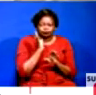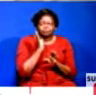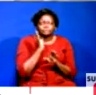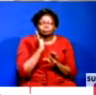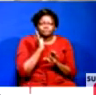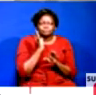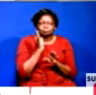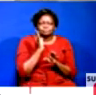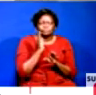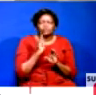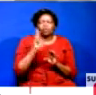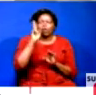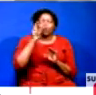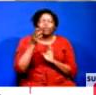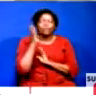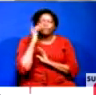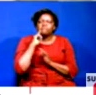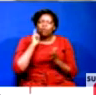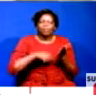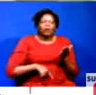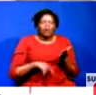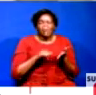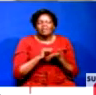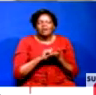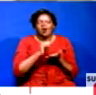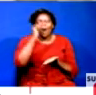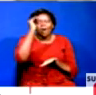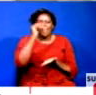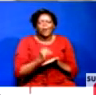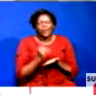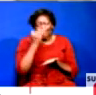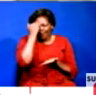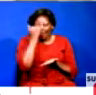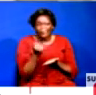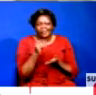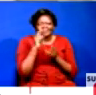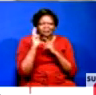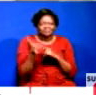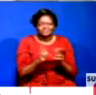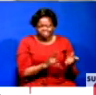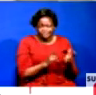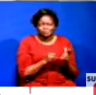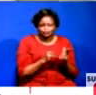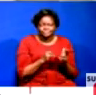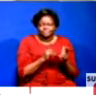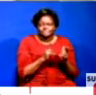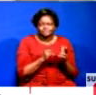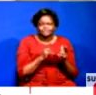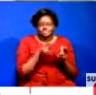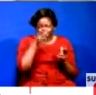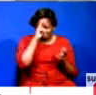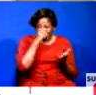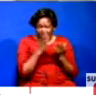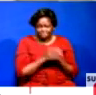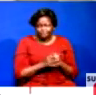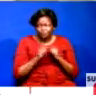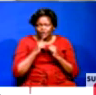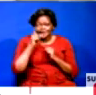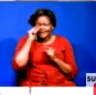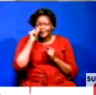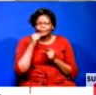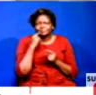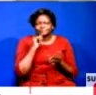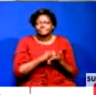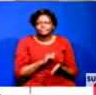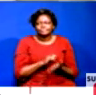mstaafu Uhuru Kenyatta. Anasema ni idadi tu imepunguzwa, akisema hatua hiyo ni ya kawaida katika huduma ya polisi. Akiongea mjini Mombasa, Koome alikariri